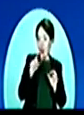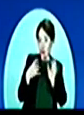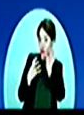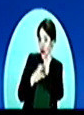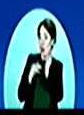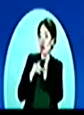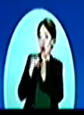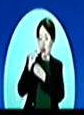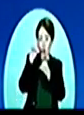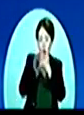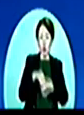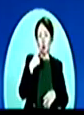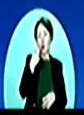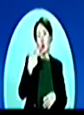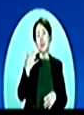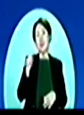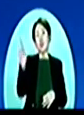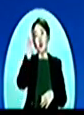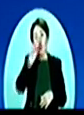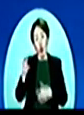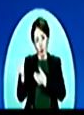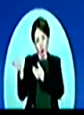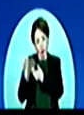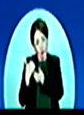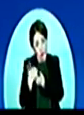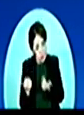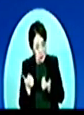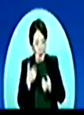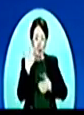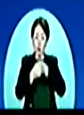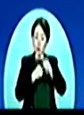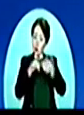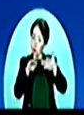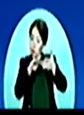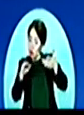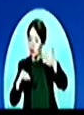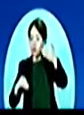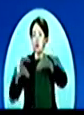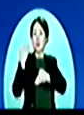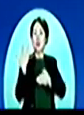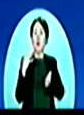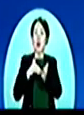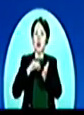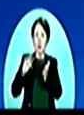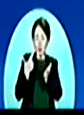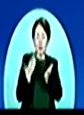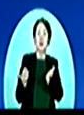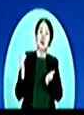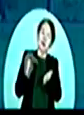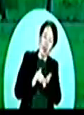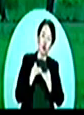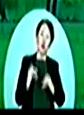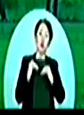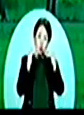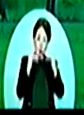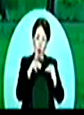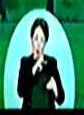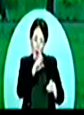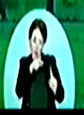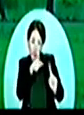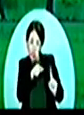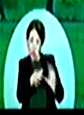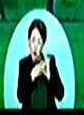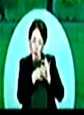тонн хүрч 135 сая гаруй долларын борлуулалт хийсэн нь сүүлийн 5 жилийн дунд чаас 5.5 дахин өслөө. Мал аж ахуйн